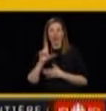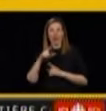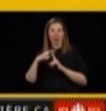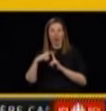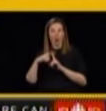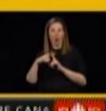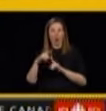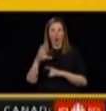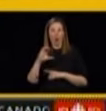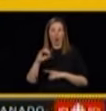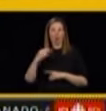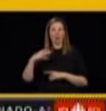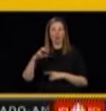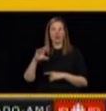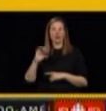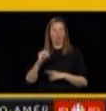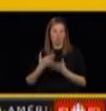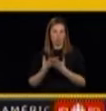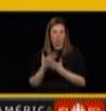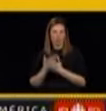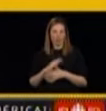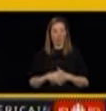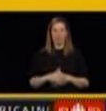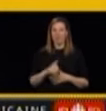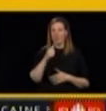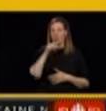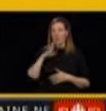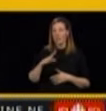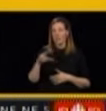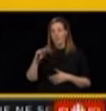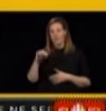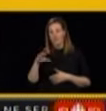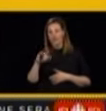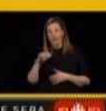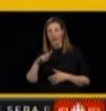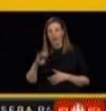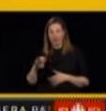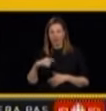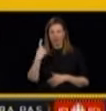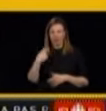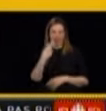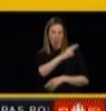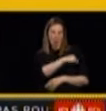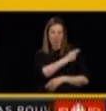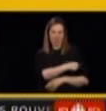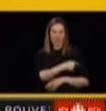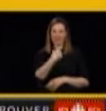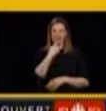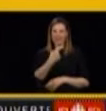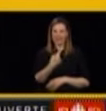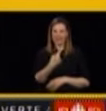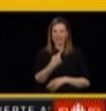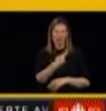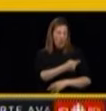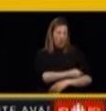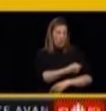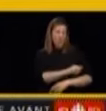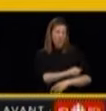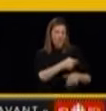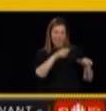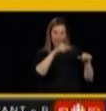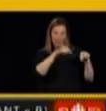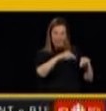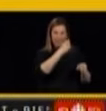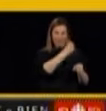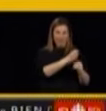on me dit que certains hôpitaux ont donné des directives aux médecins qui se sont portés volontaires pour aller dans les CHSLD à l'effet